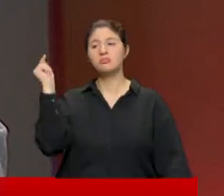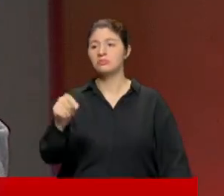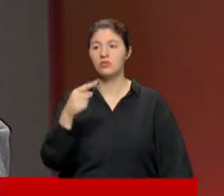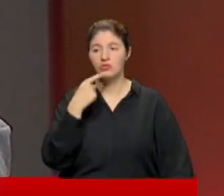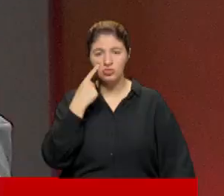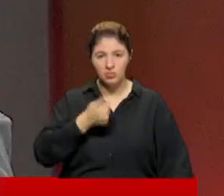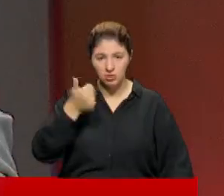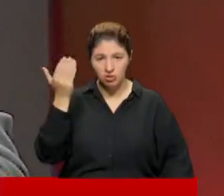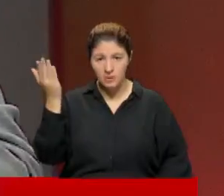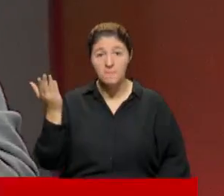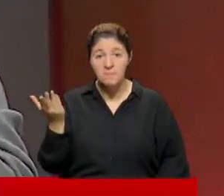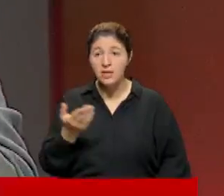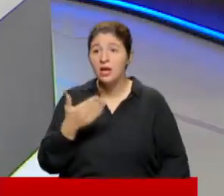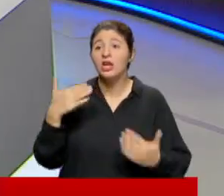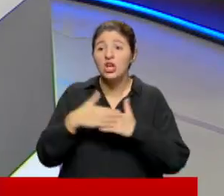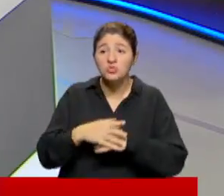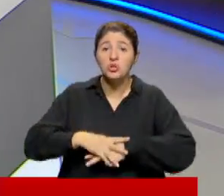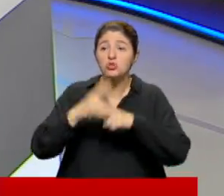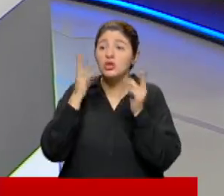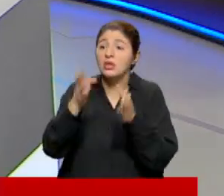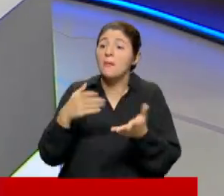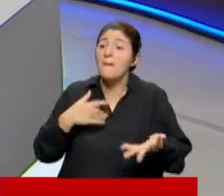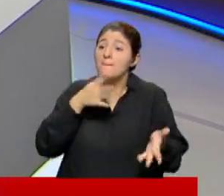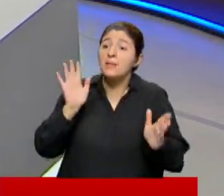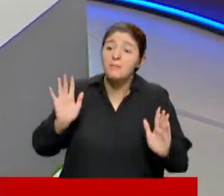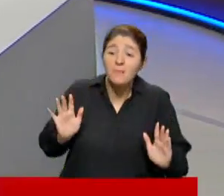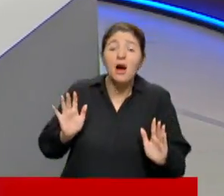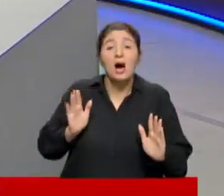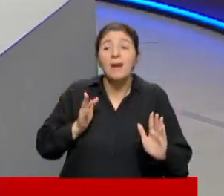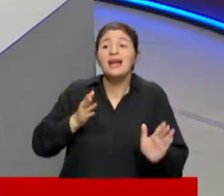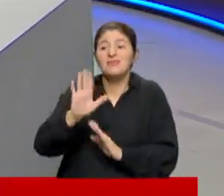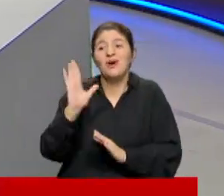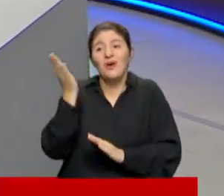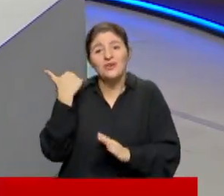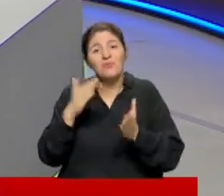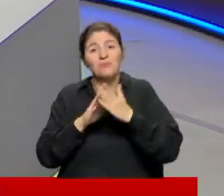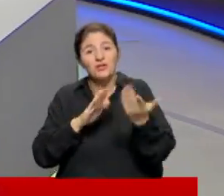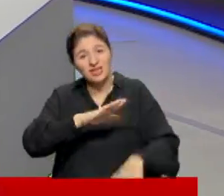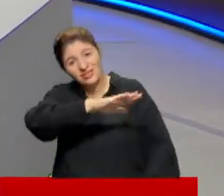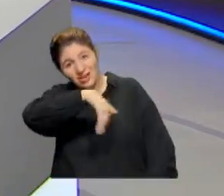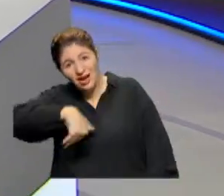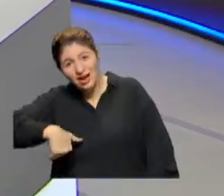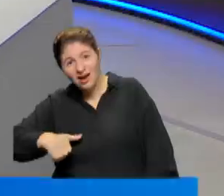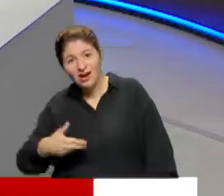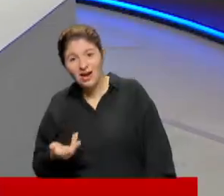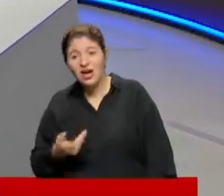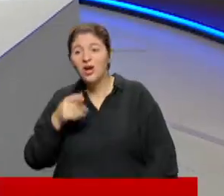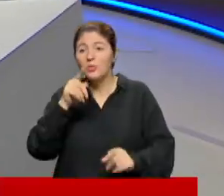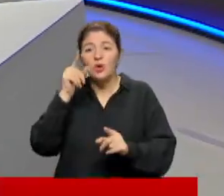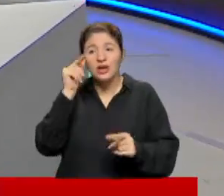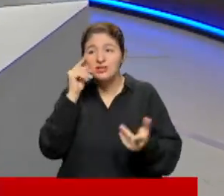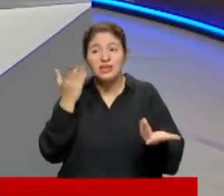değil mi sayın cumhurbaşkanı Abi gece mi gidersin gündüz mü gidersin bilemeyiz de gitmeden önce muhalefete bir çağırsan bu